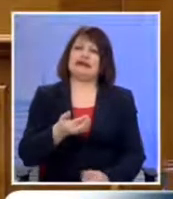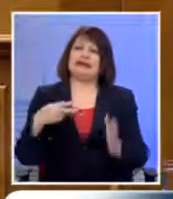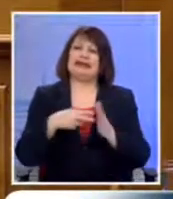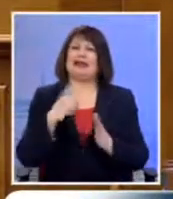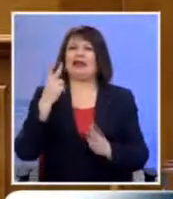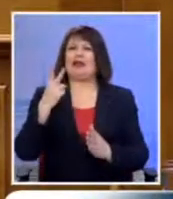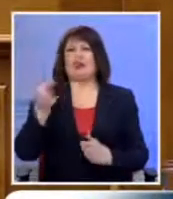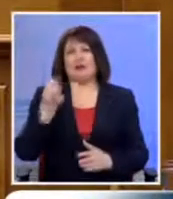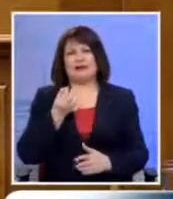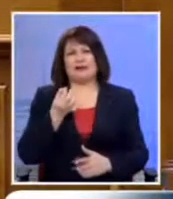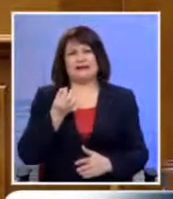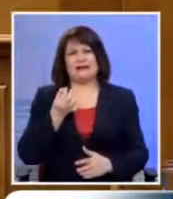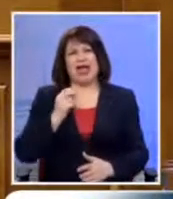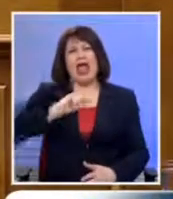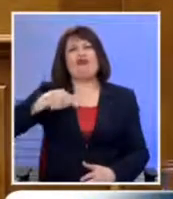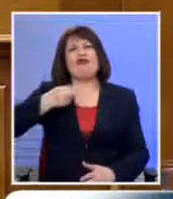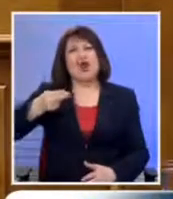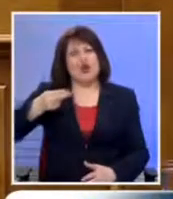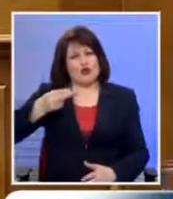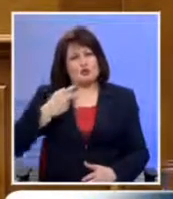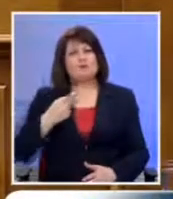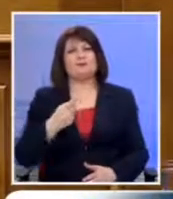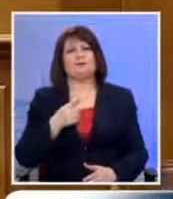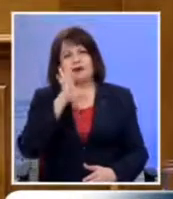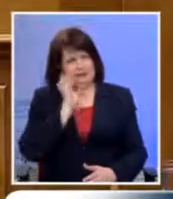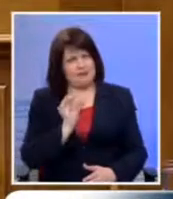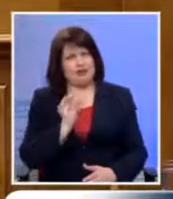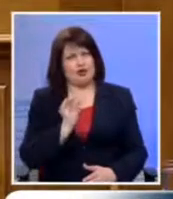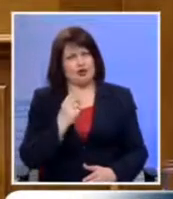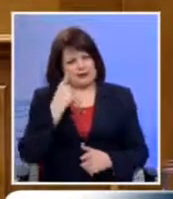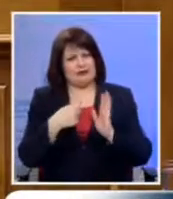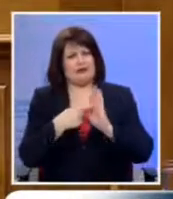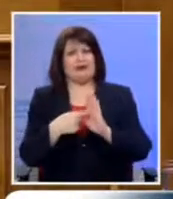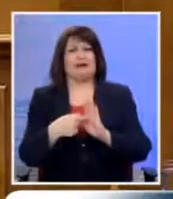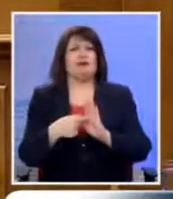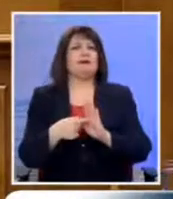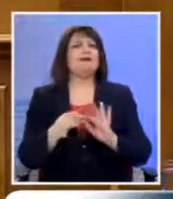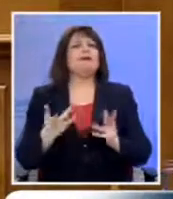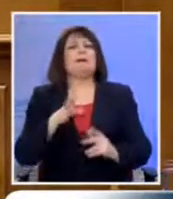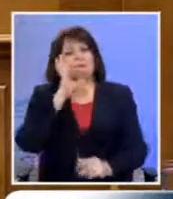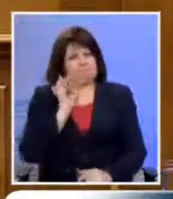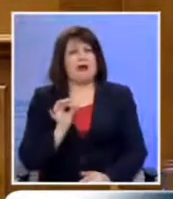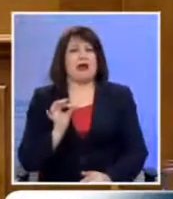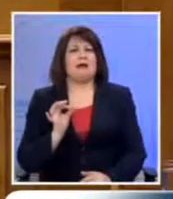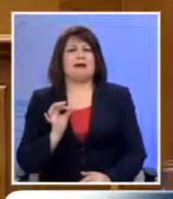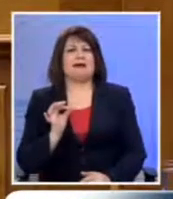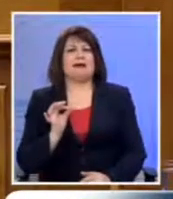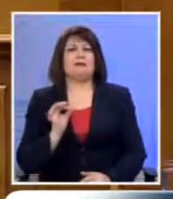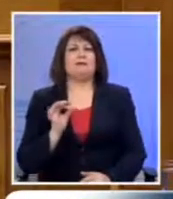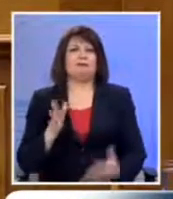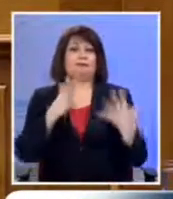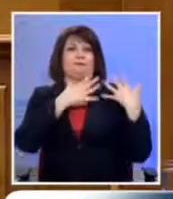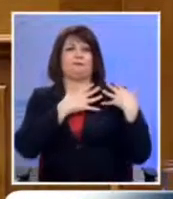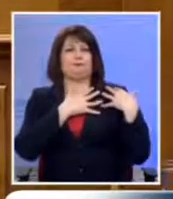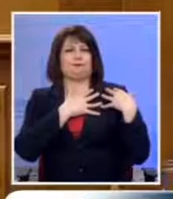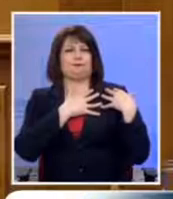της ΟΝΕ, προκύπτει κατά τη γνώμη μου μια πραγματικότητα, μια αλήθεια. Πράγματι, αυτοί που ανέλαβαν